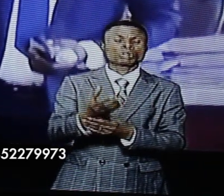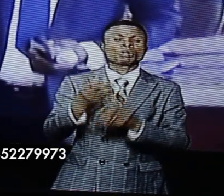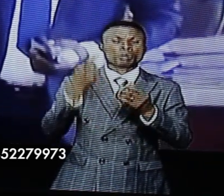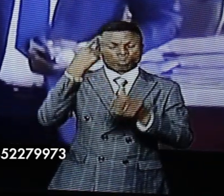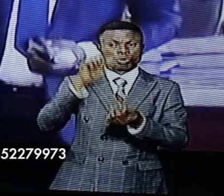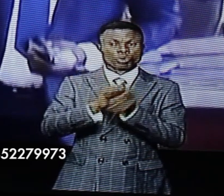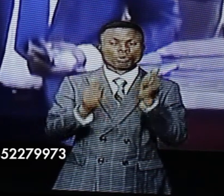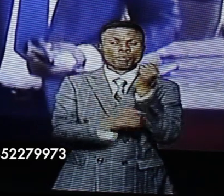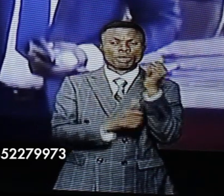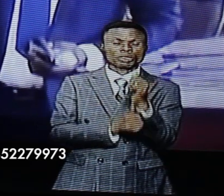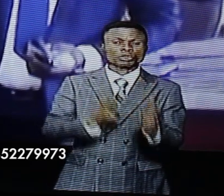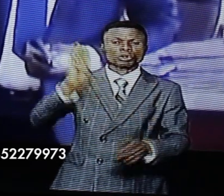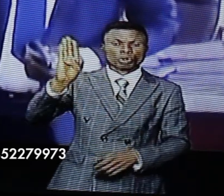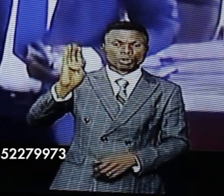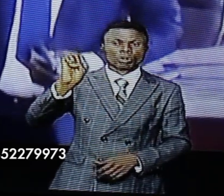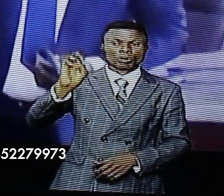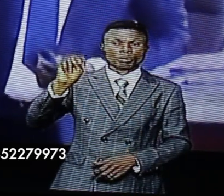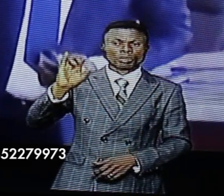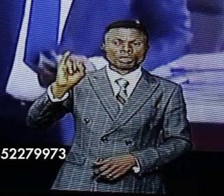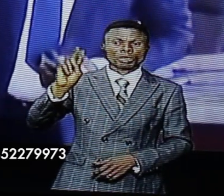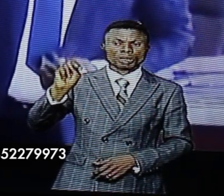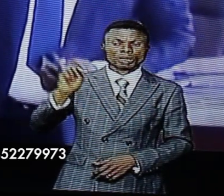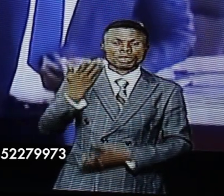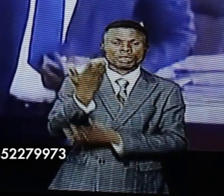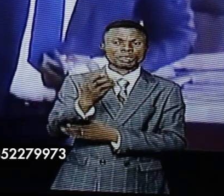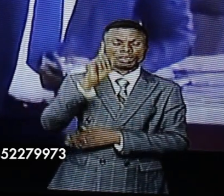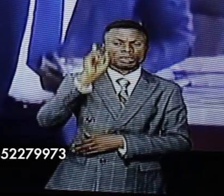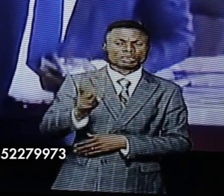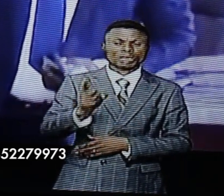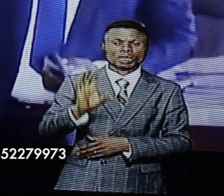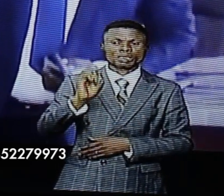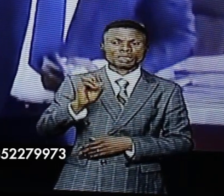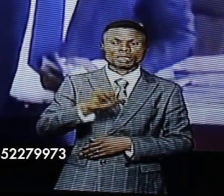au Bénin, demandent 150 000